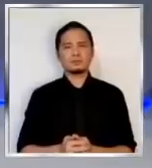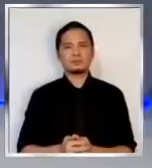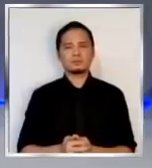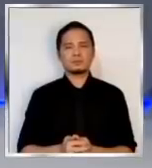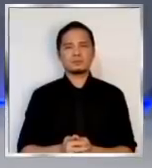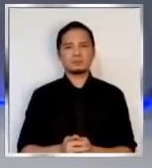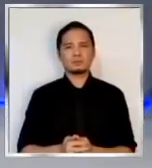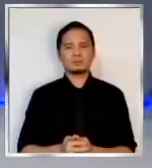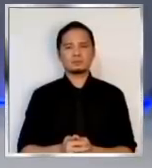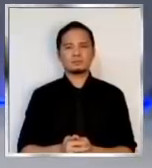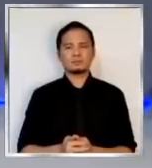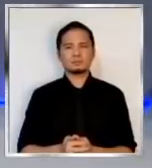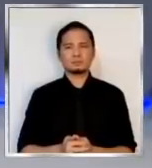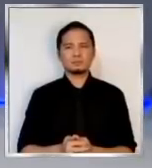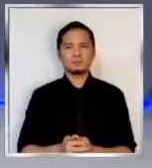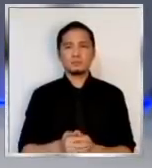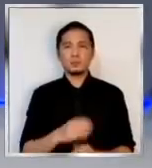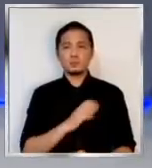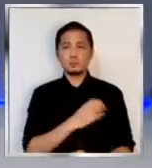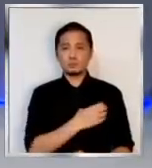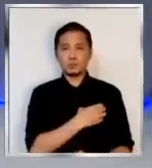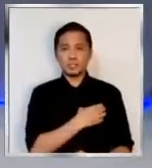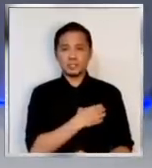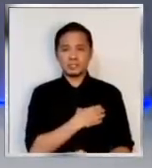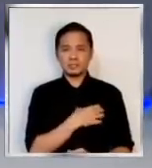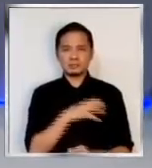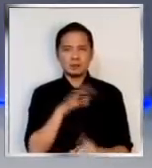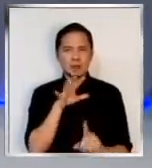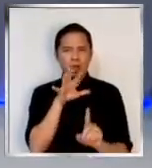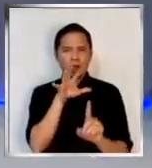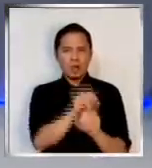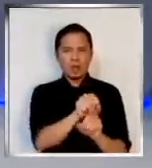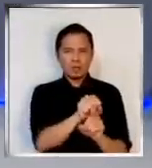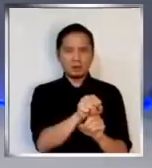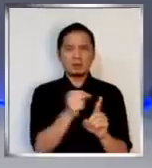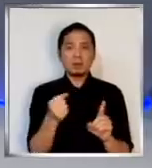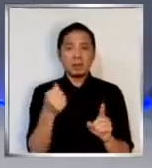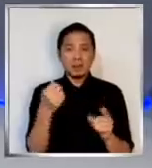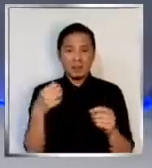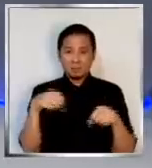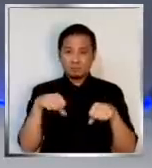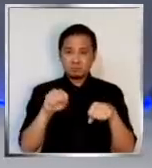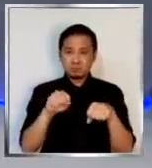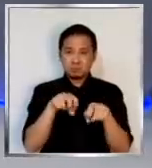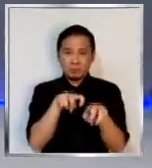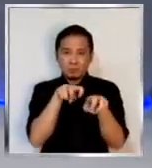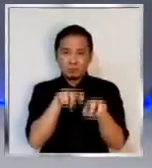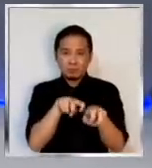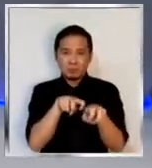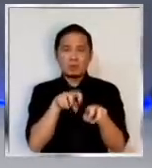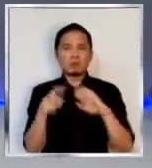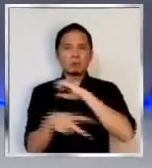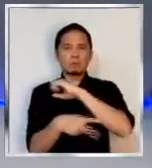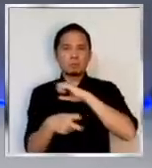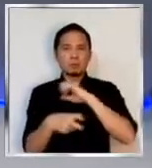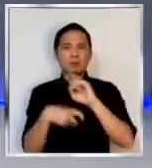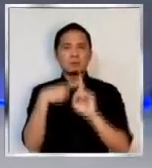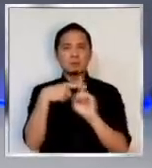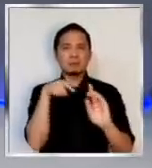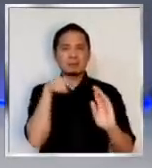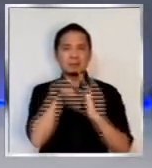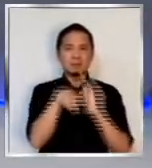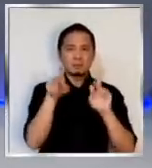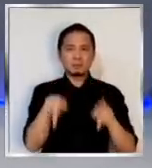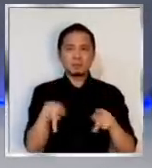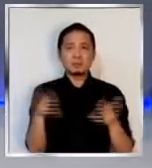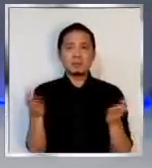Apoy na ng pulisya ang riding in tandem na sangkot sa pagpatay at pagnanakaw sa isang lalaki sa Valenzuela City. Magbibigay